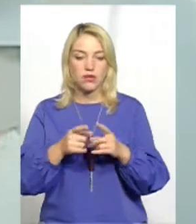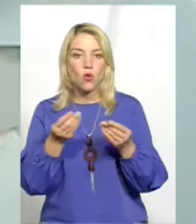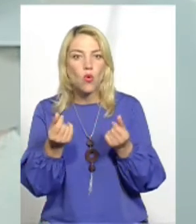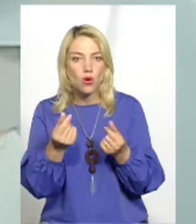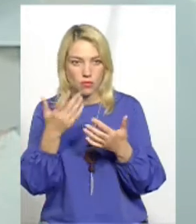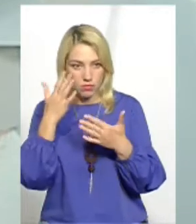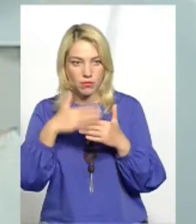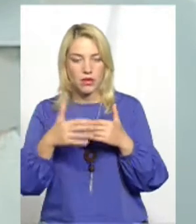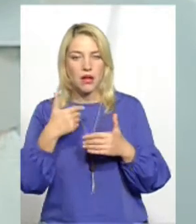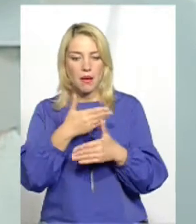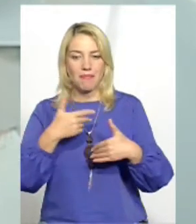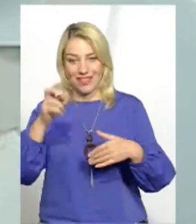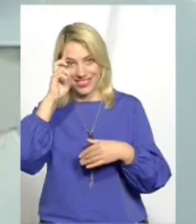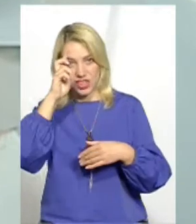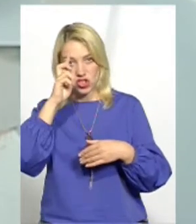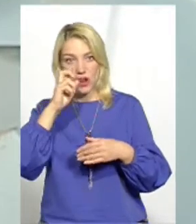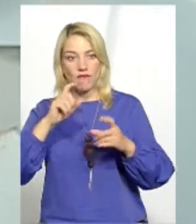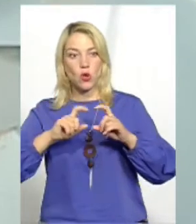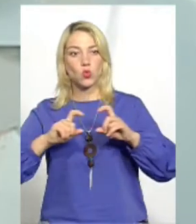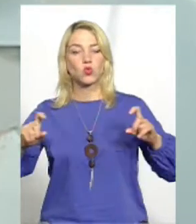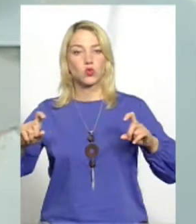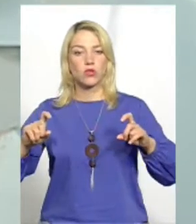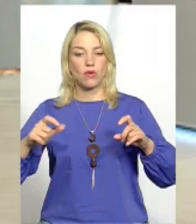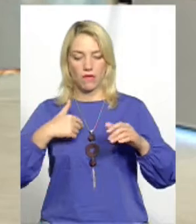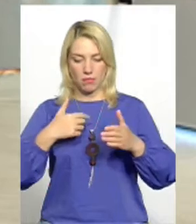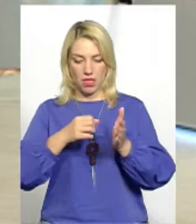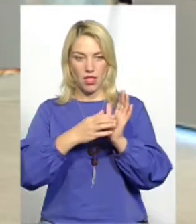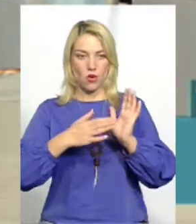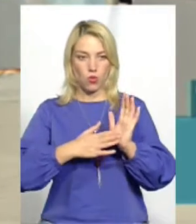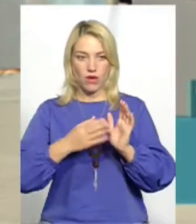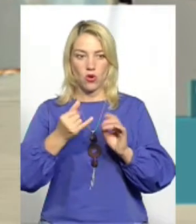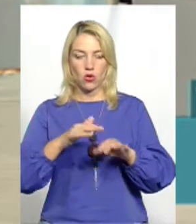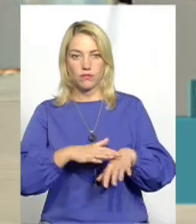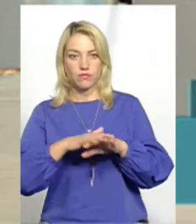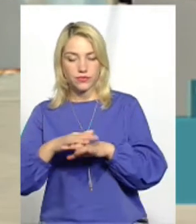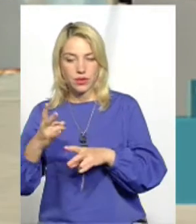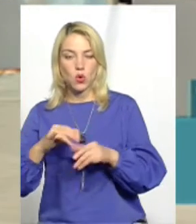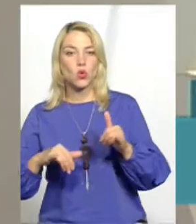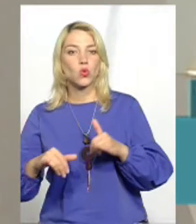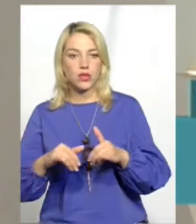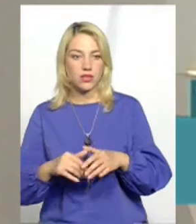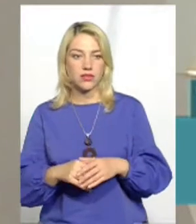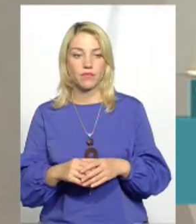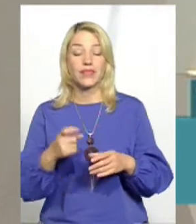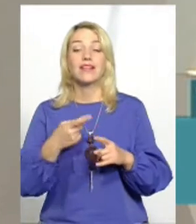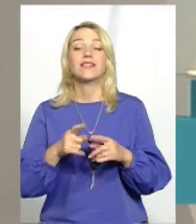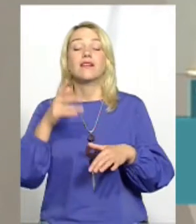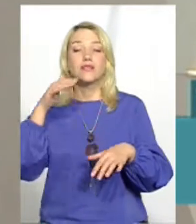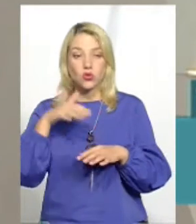установа, ми тільки нарахували все, а гроші мають з району йти кудись. Це зрозуміло. Так. Але